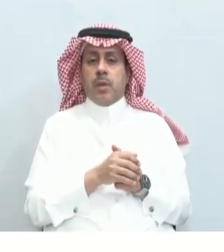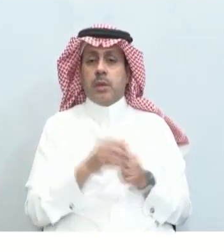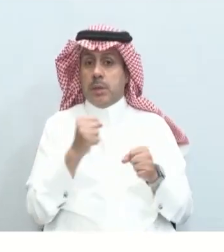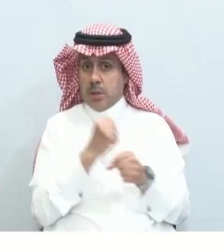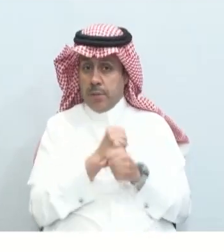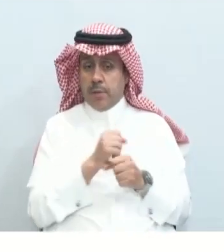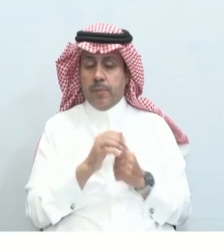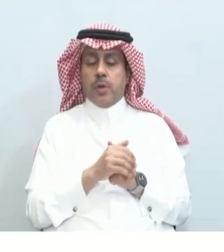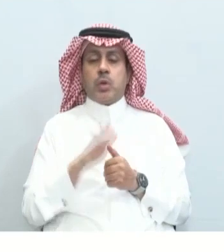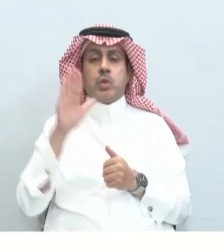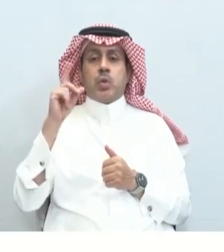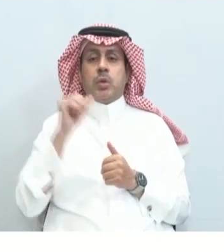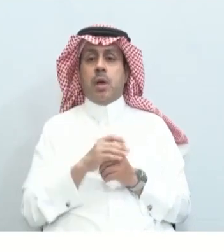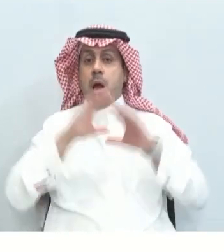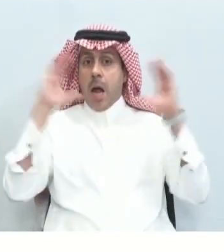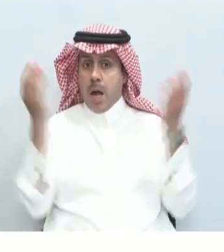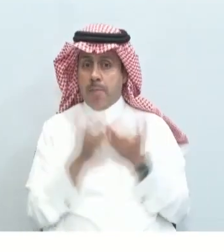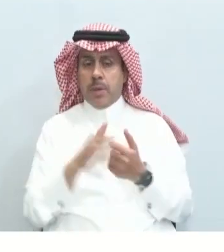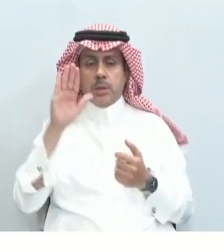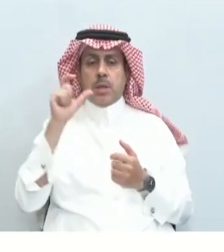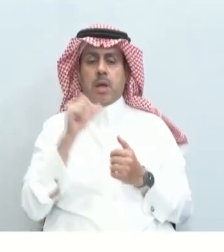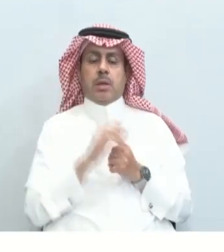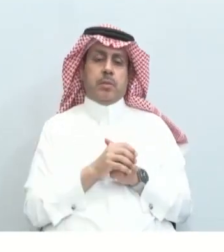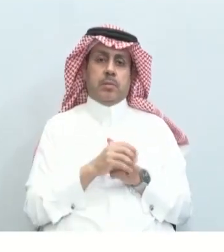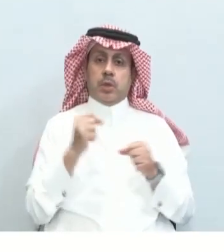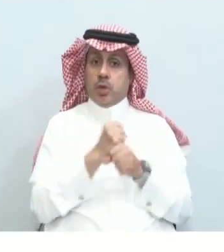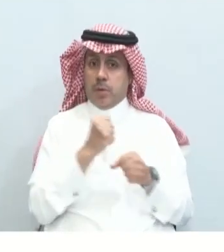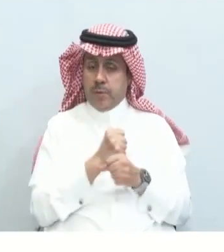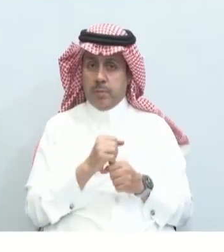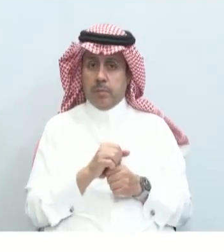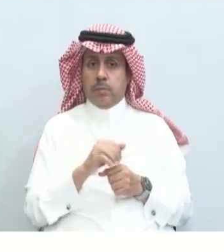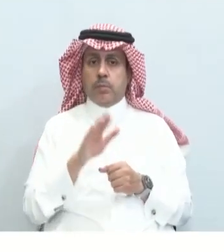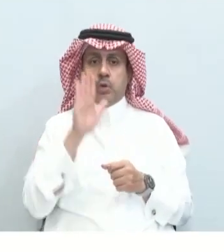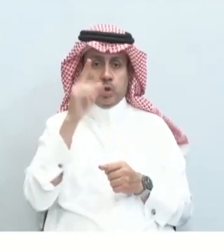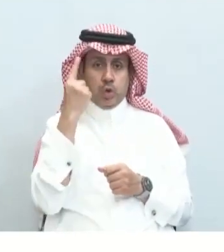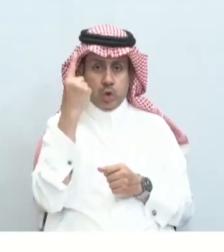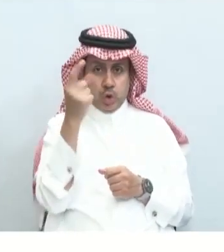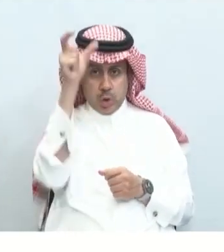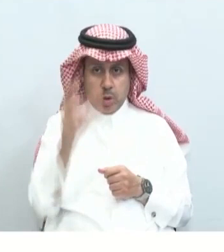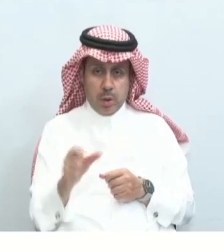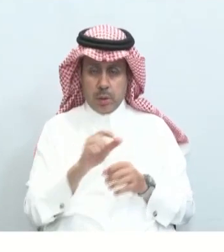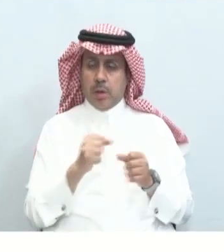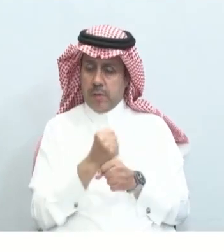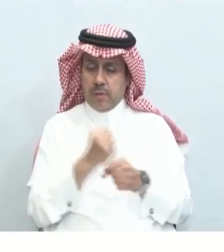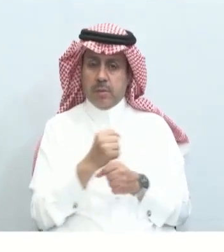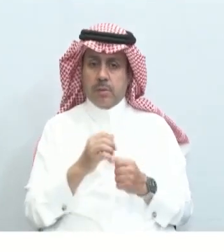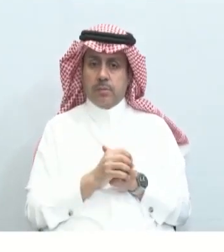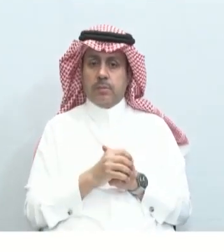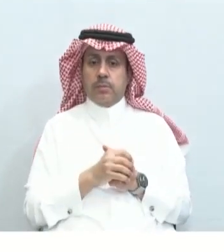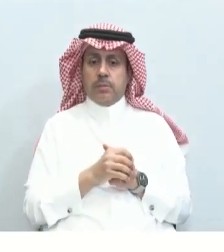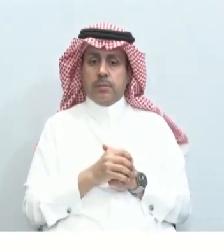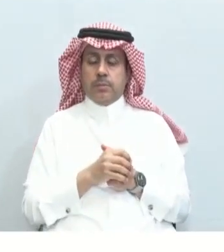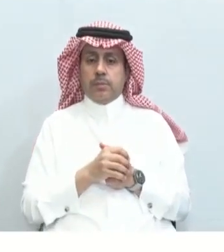بوصفها سلطه عامه ذات سياده وتاره اخرى تتصرف بوصفها شخصا عاديا ربما